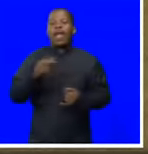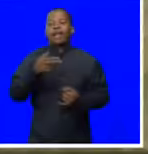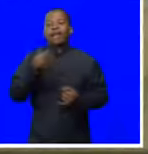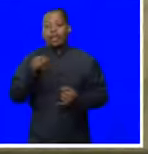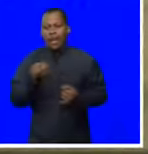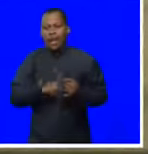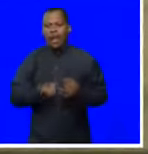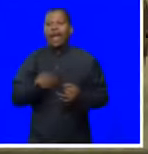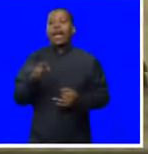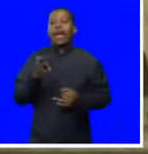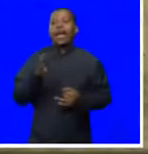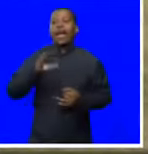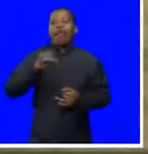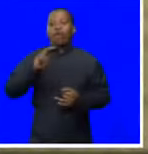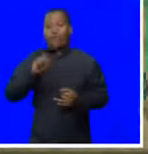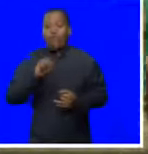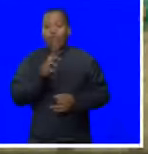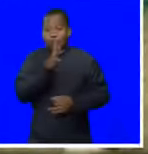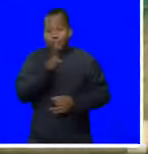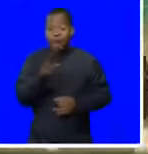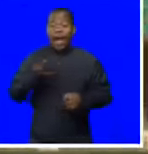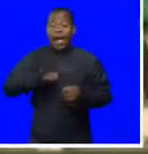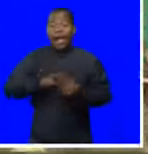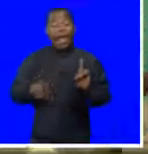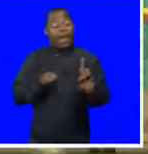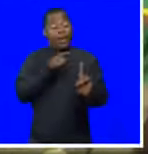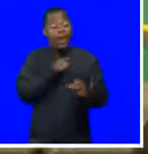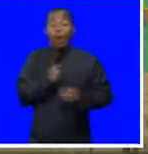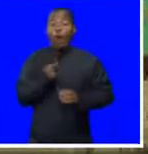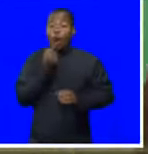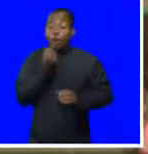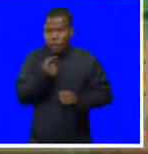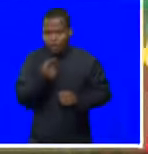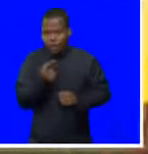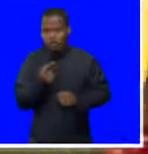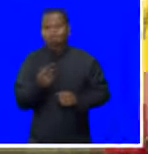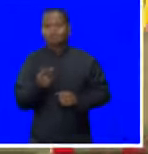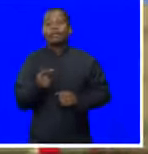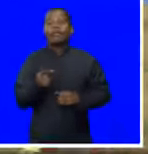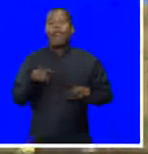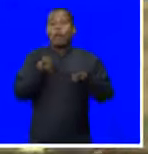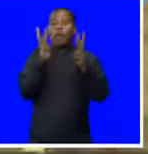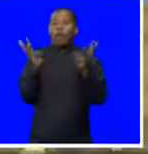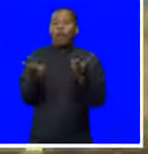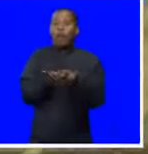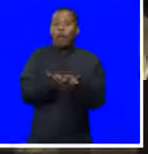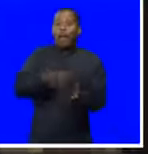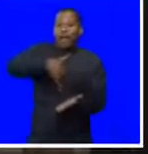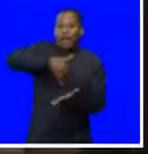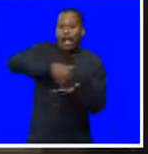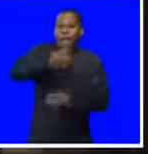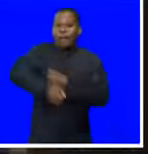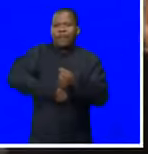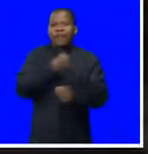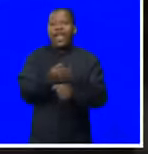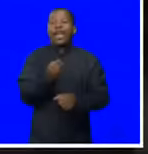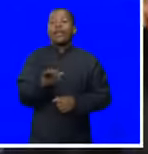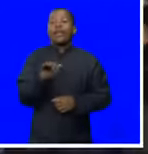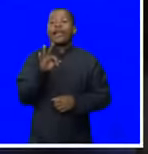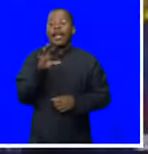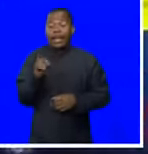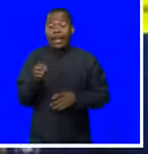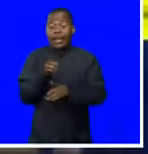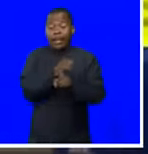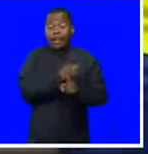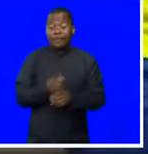Chan. Ngisho kwaSimelane live lingaqala ukukhuluma ngemidlalo yenzebe emhlaba ngeminyaka wa 2013.